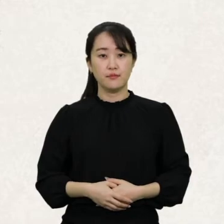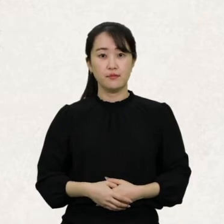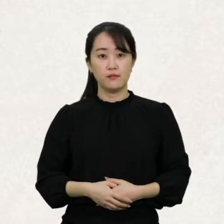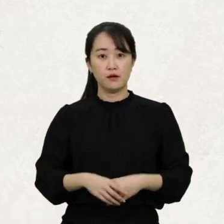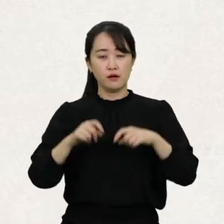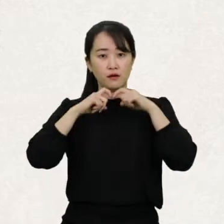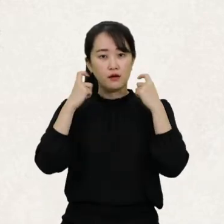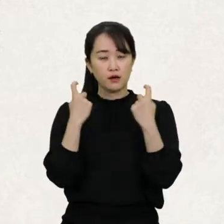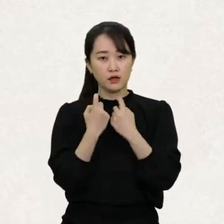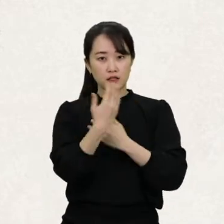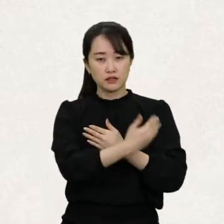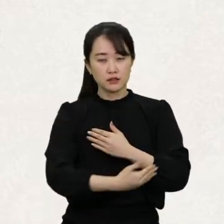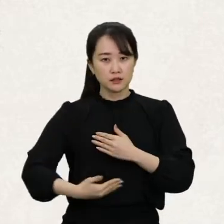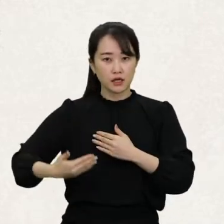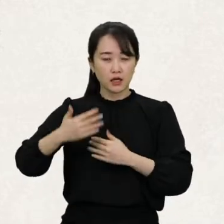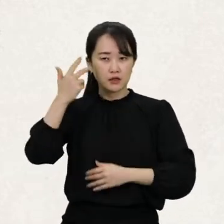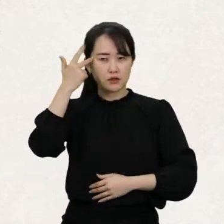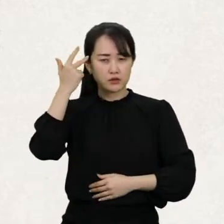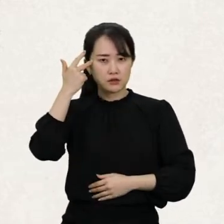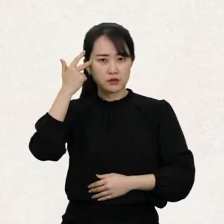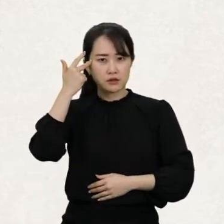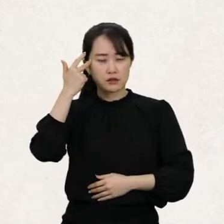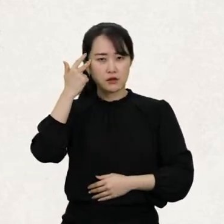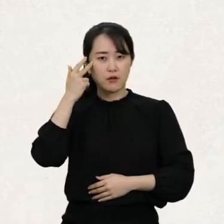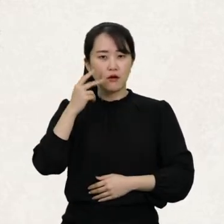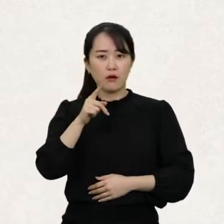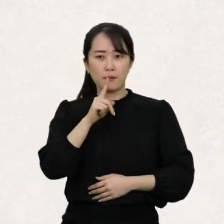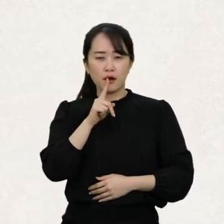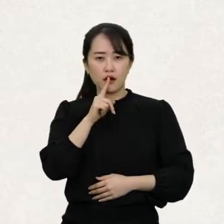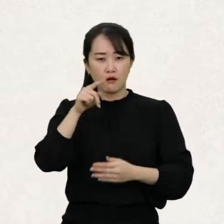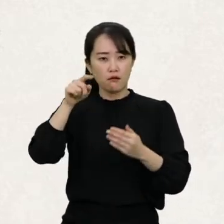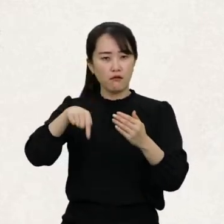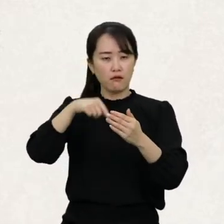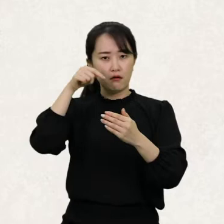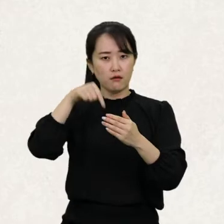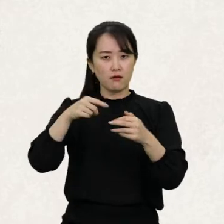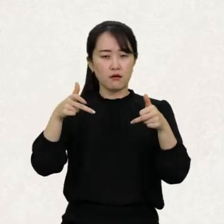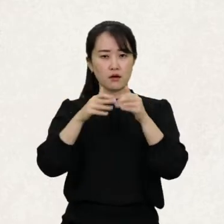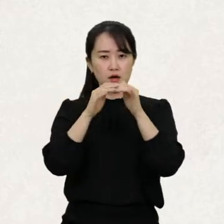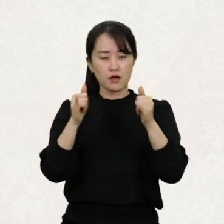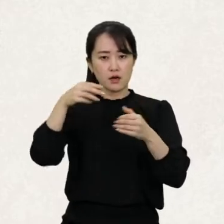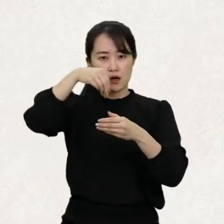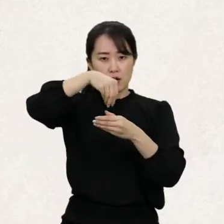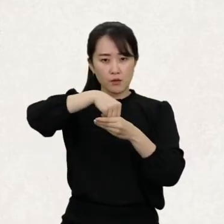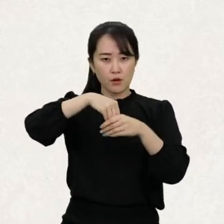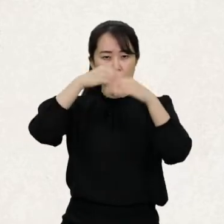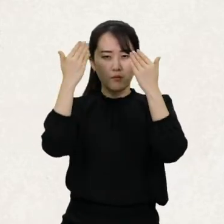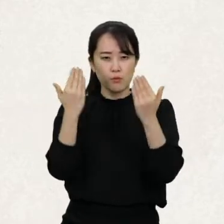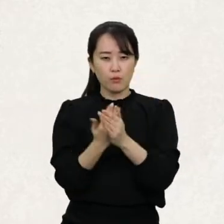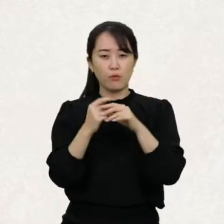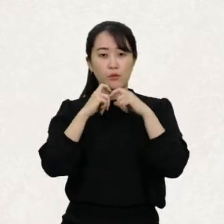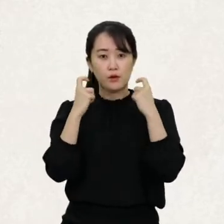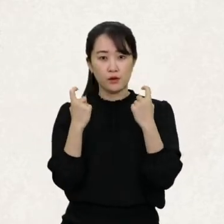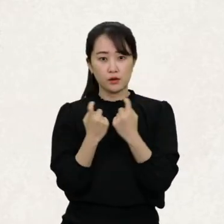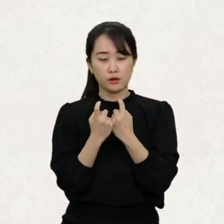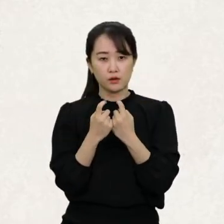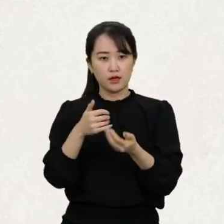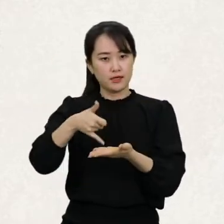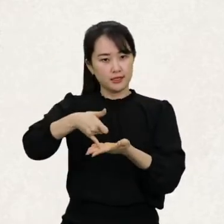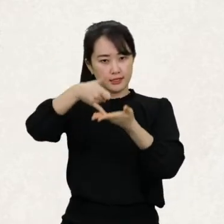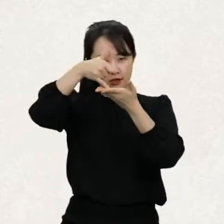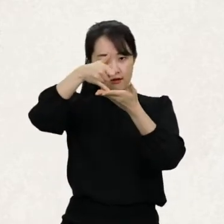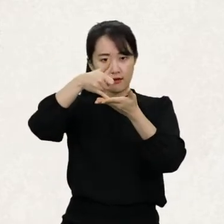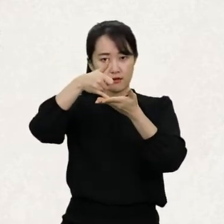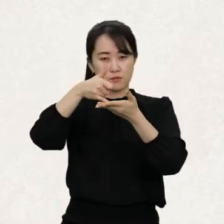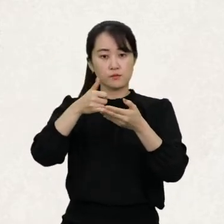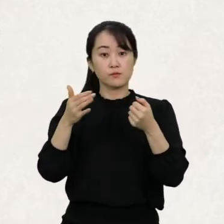여기서 개인의 신체적, 정신적 고유성이라는 말 속에는 장애인을 포함한 모든 개인이 인격의